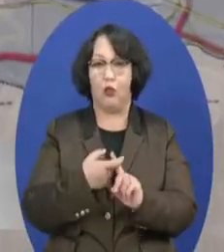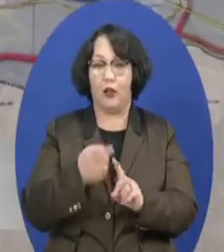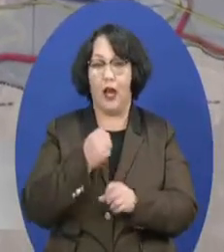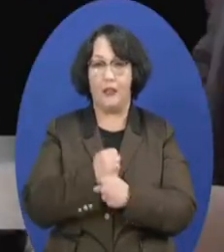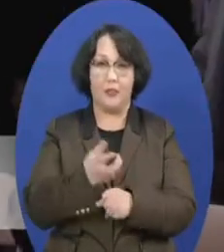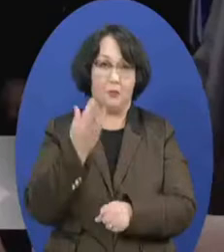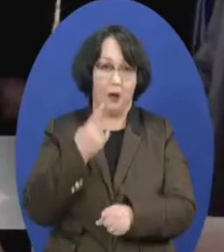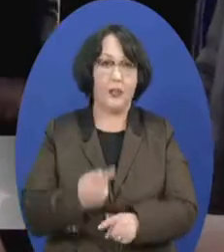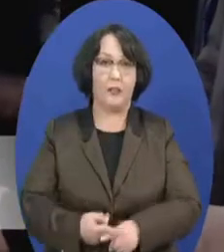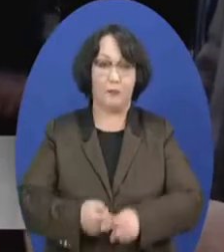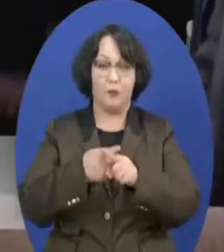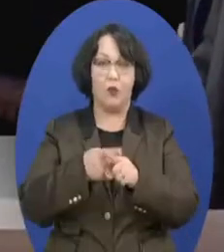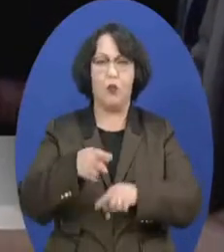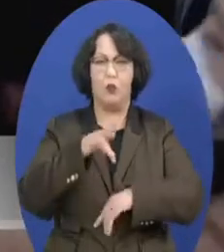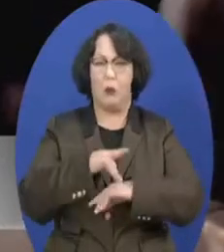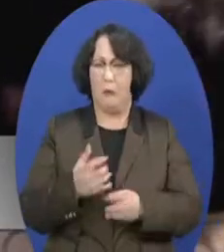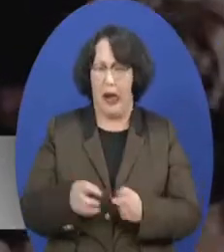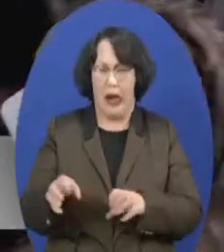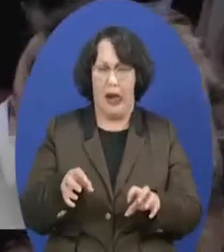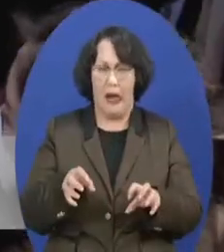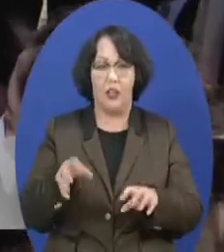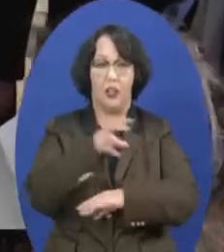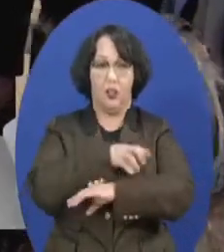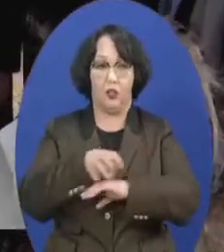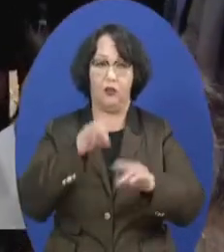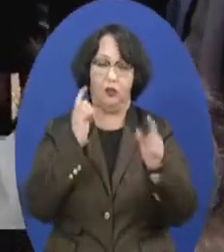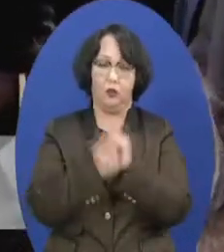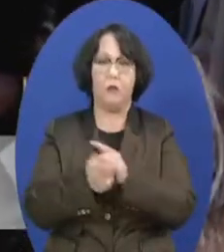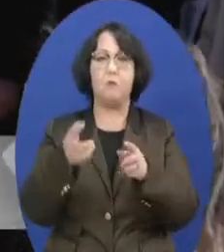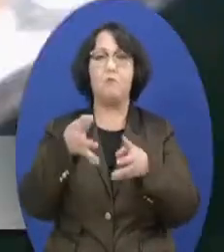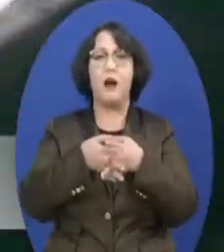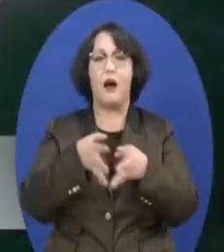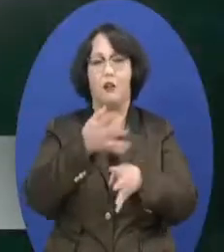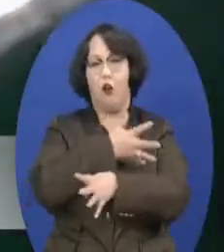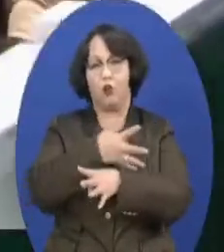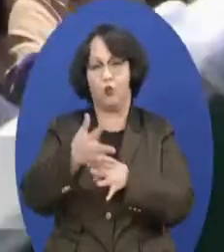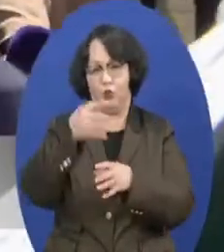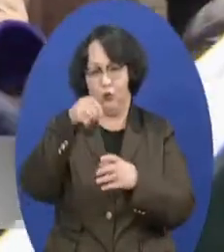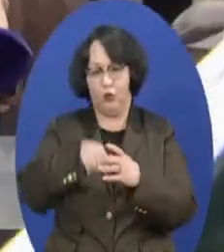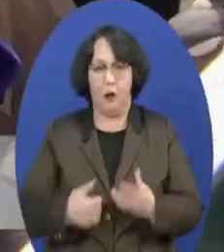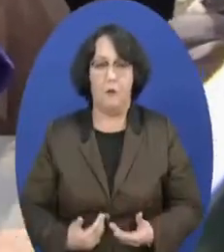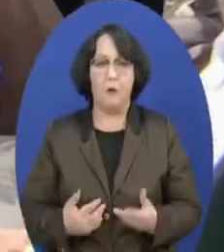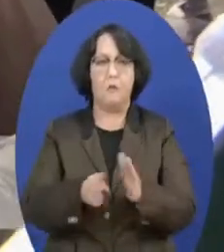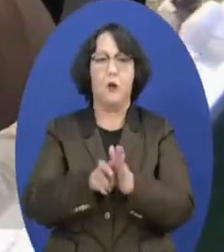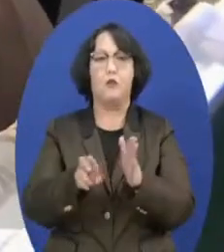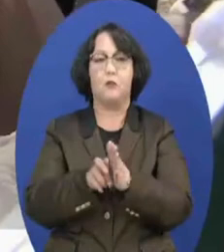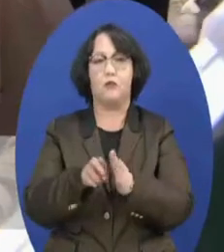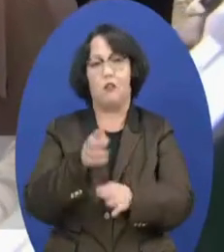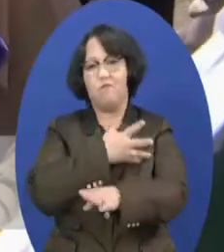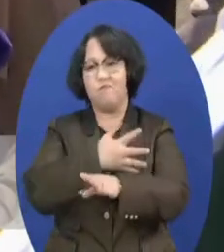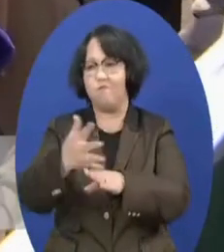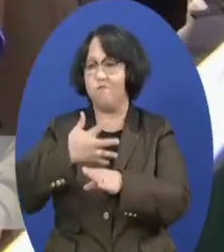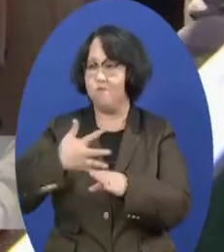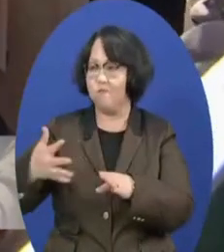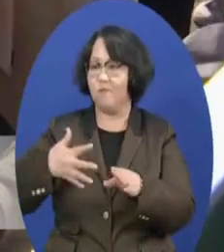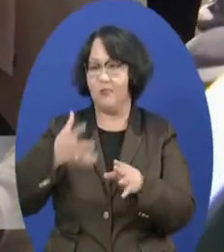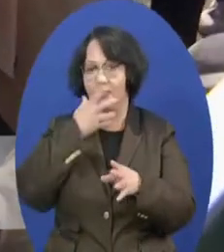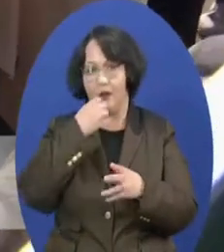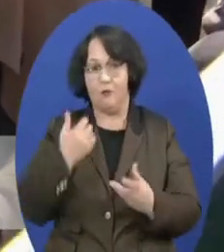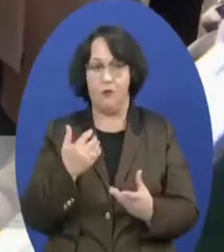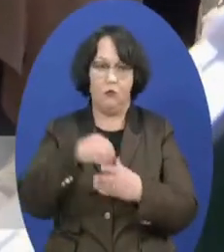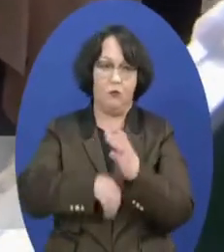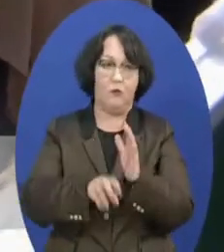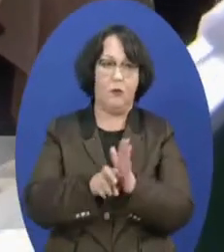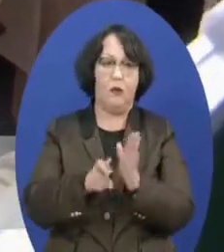нэмэгдэж, төвлөрөл саарах, гэр хорооллын иргэд орон сууцанд амьдрах боломжтой болно. Үүний дагаад агаар орчны бохирдол буурч, төвчрлийг сааруулах ажил цогцоор